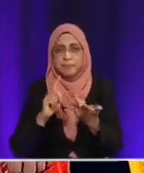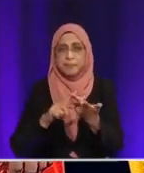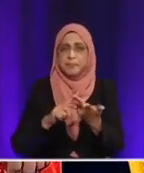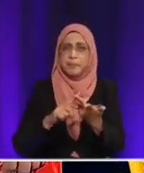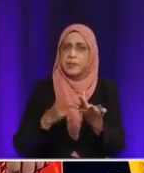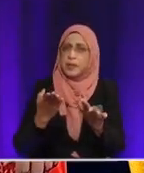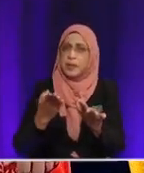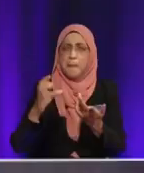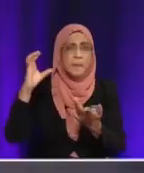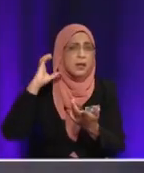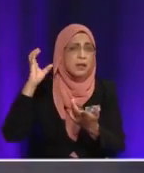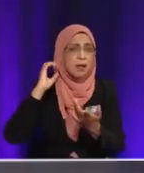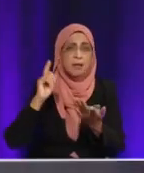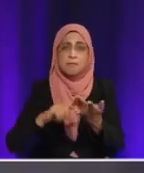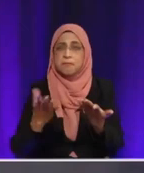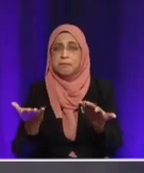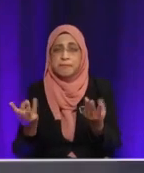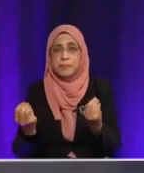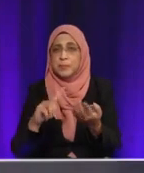minyak, bedak.